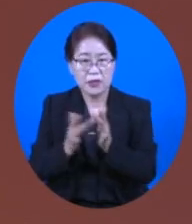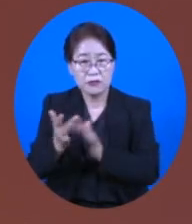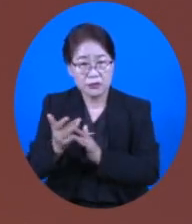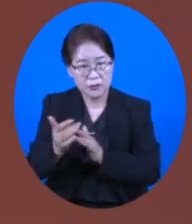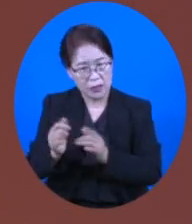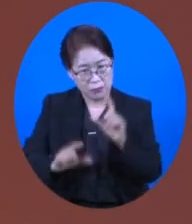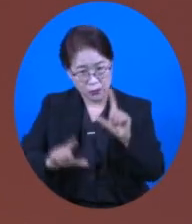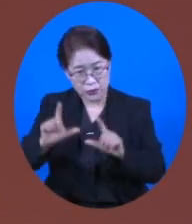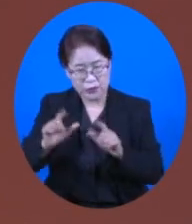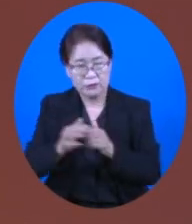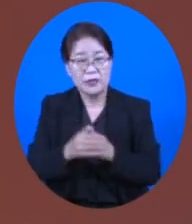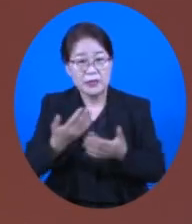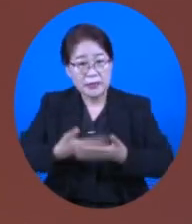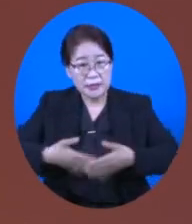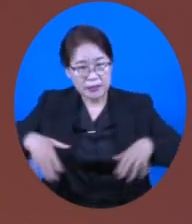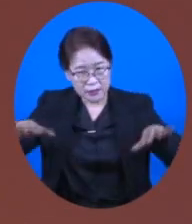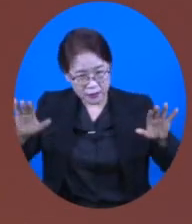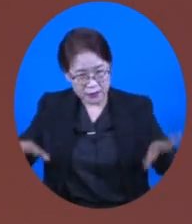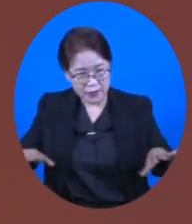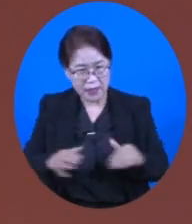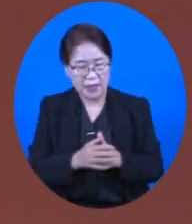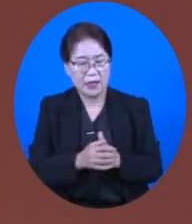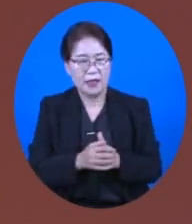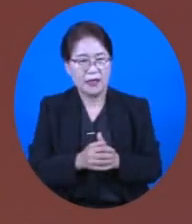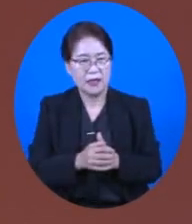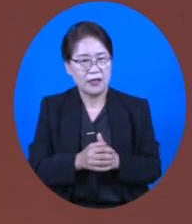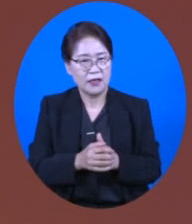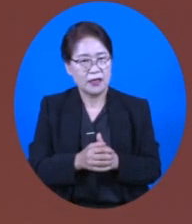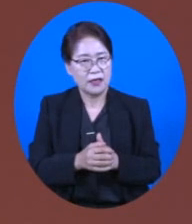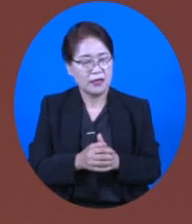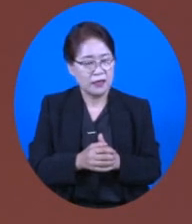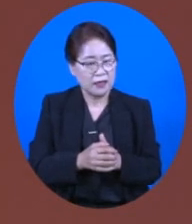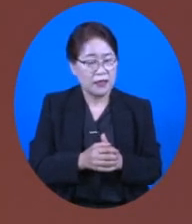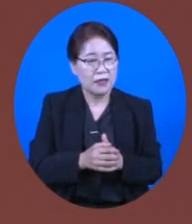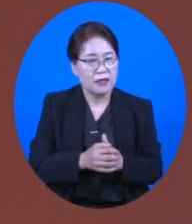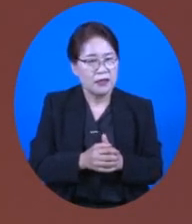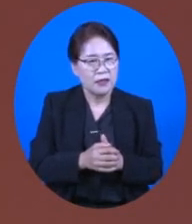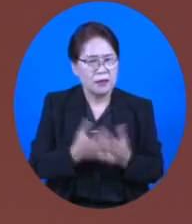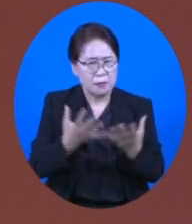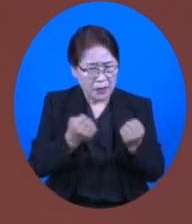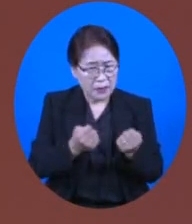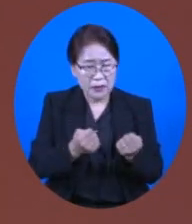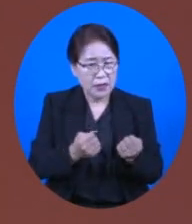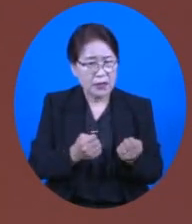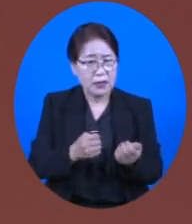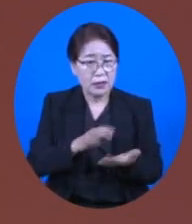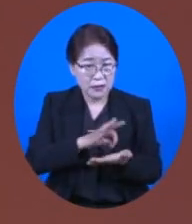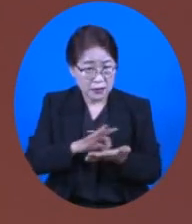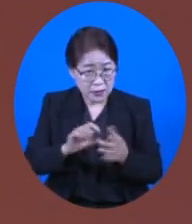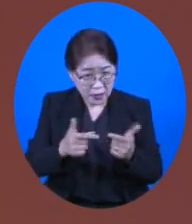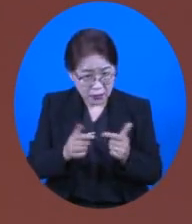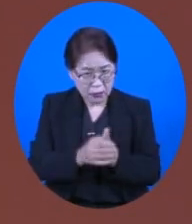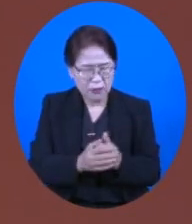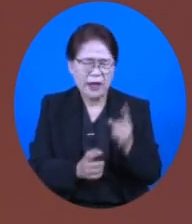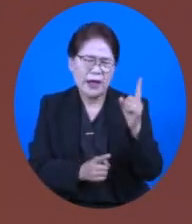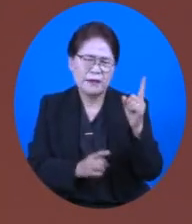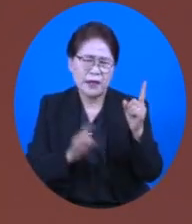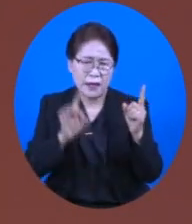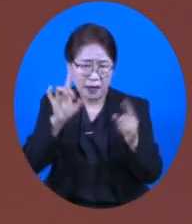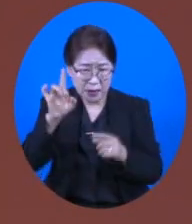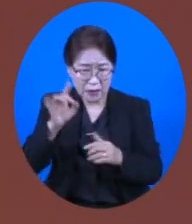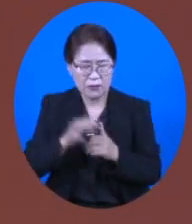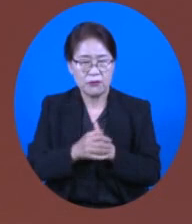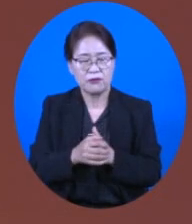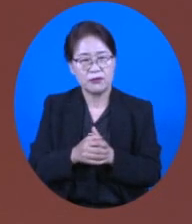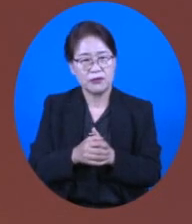단어가 복수로 사용되지 않고 단수로 사용되었다는 거예요. 하나님의 보좌 주변에는